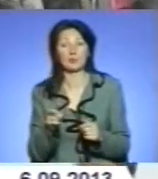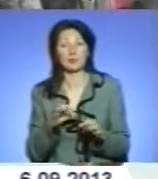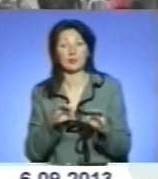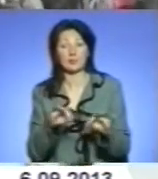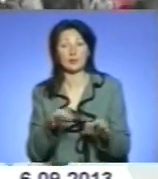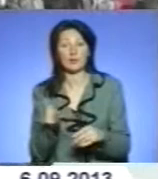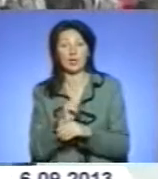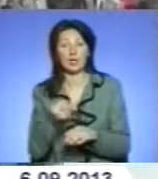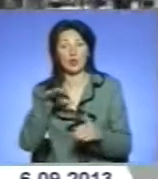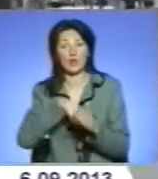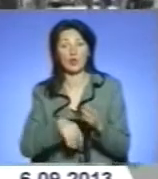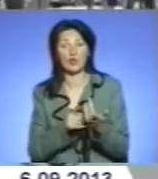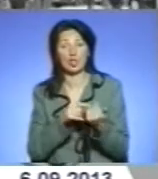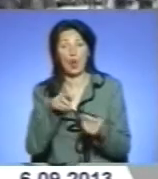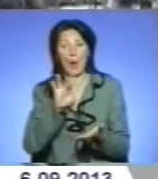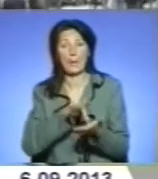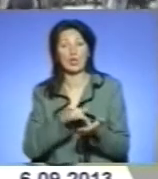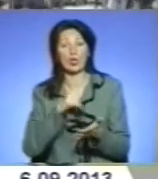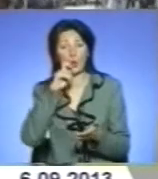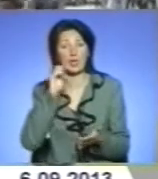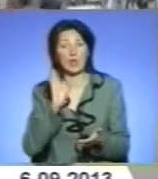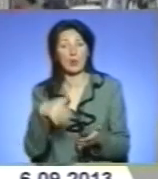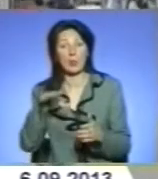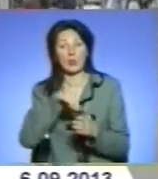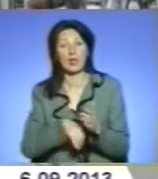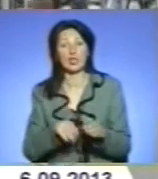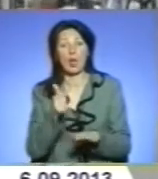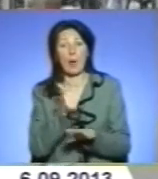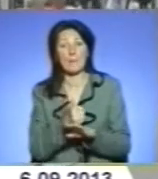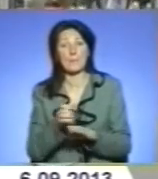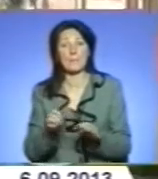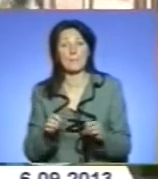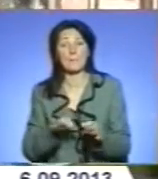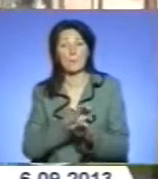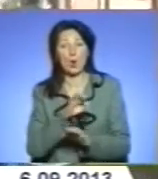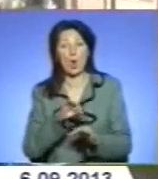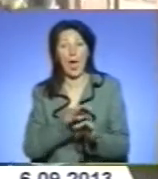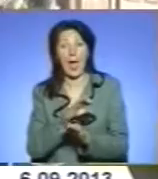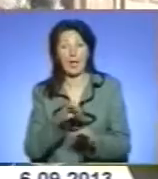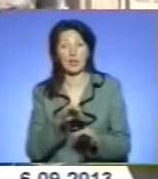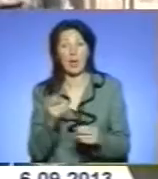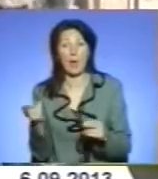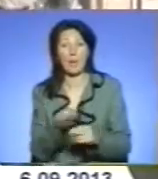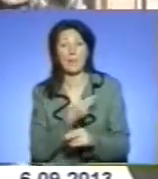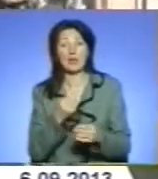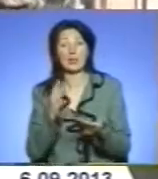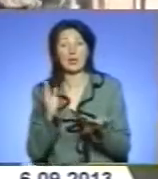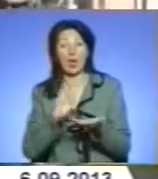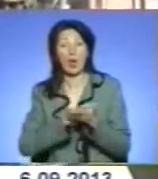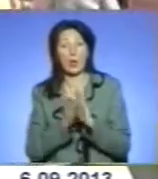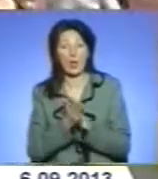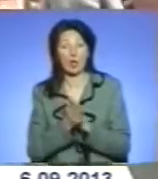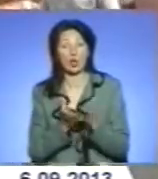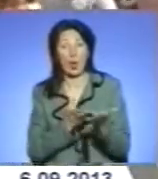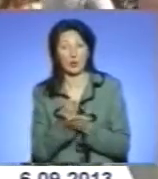міст України, де буде впроваджено пілотний проєкт безконтактної системи оплати за проїзд, розповів Андрій Мастюх,